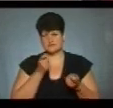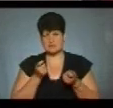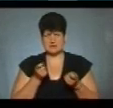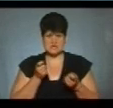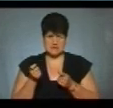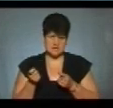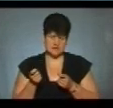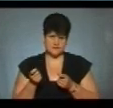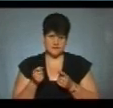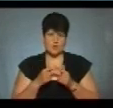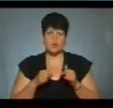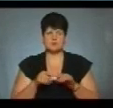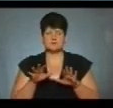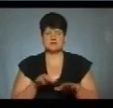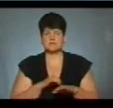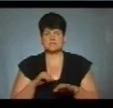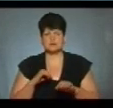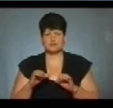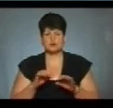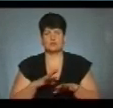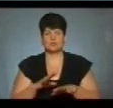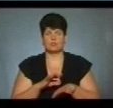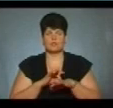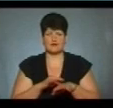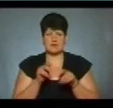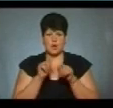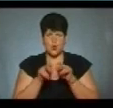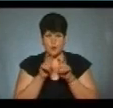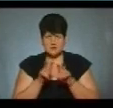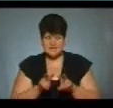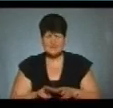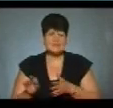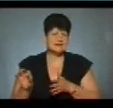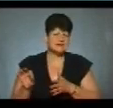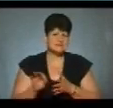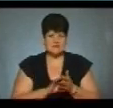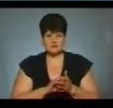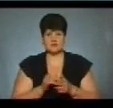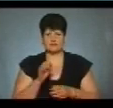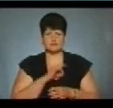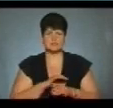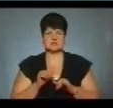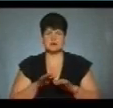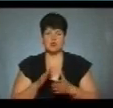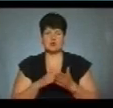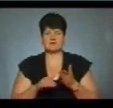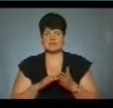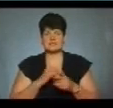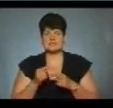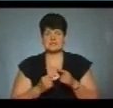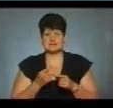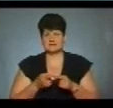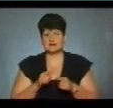адміністрації, органами місцевого самоврядування було проведено обстеження і зразу вже вжиті заходи по ліквідації наслідків